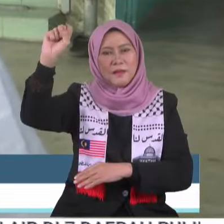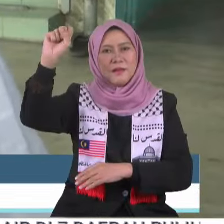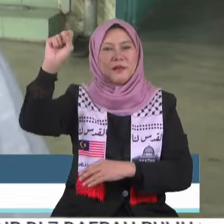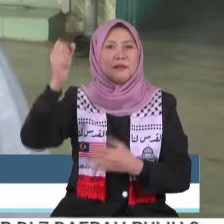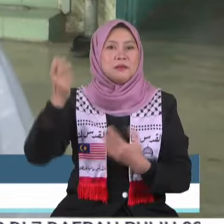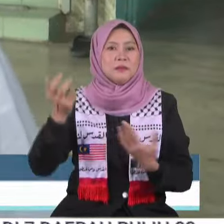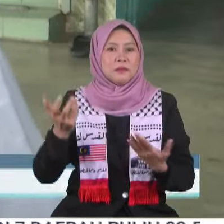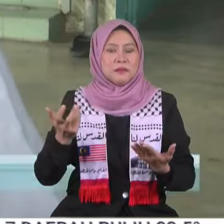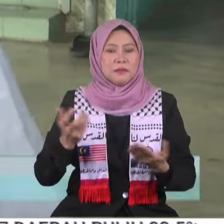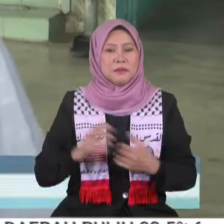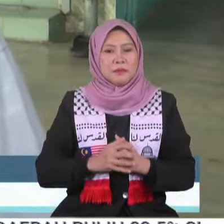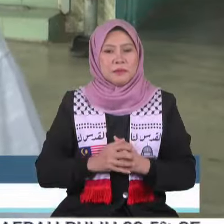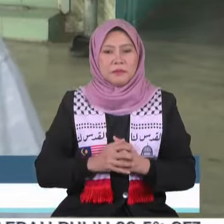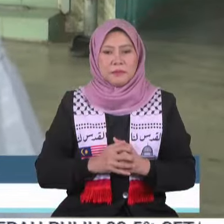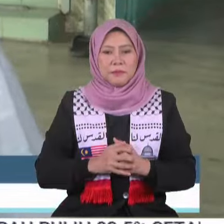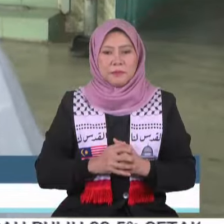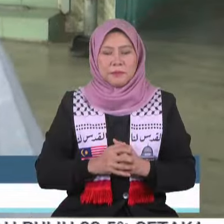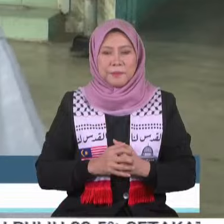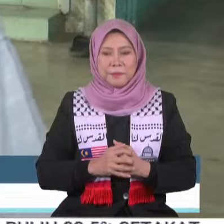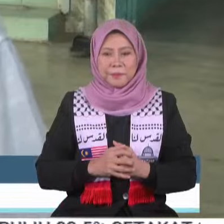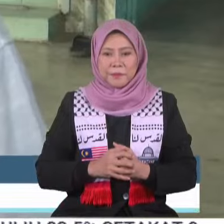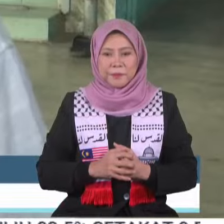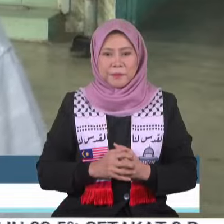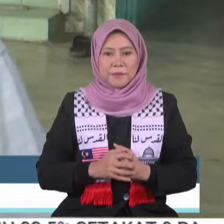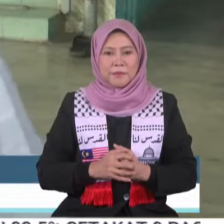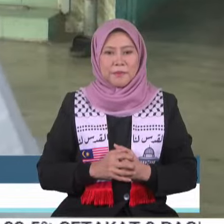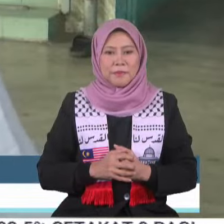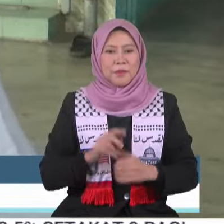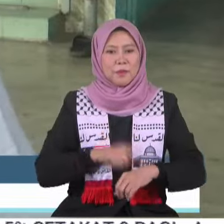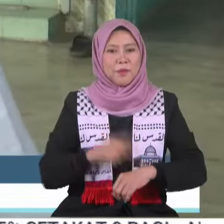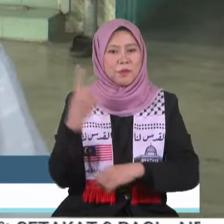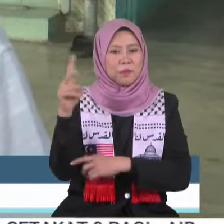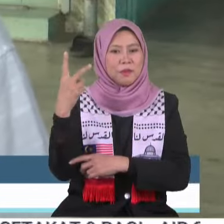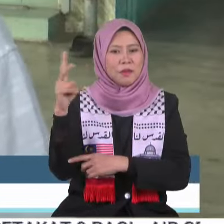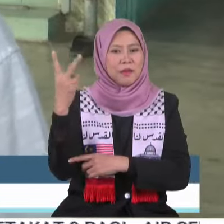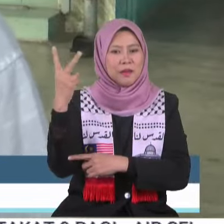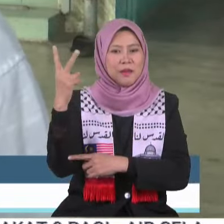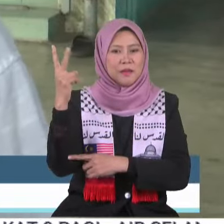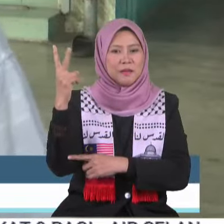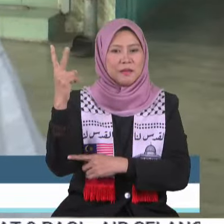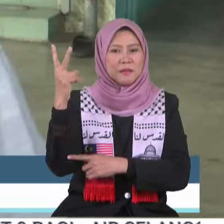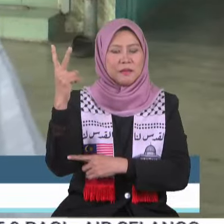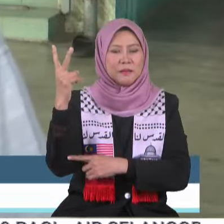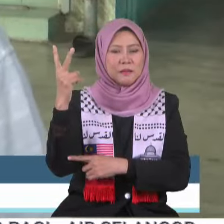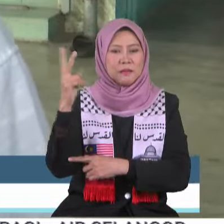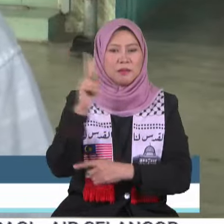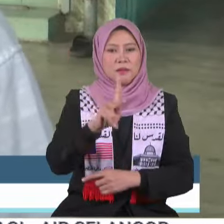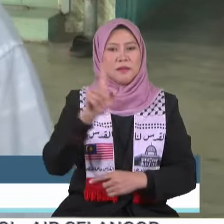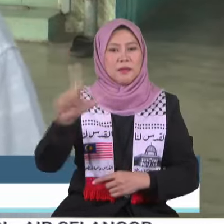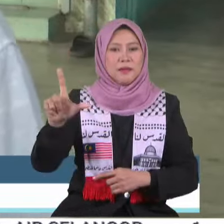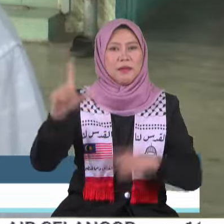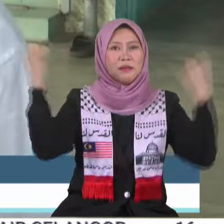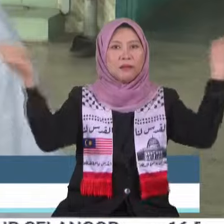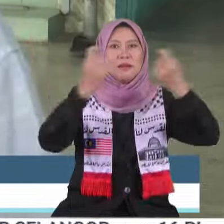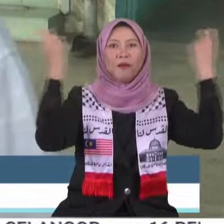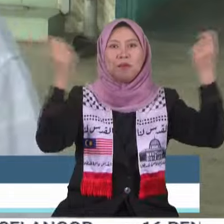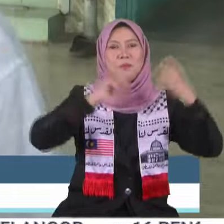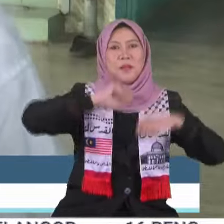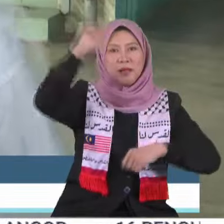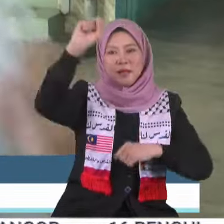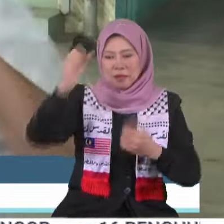radio tu semua pakat duduk dengar lah bunyi pukul 12 cukup. bila di Kuala Lumpur sambut merdeka, di sini